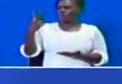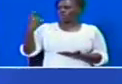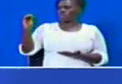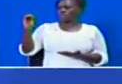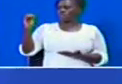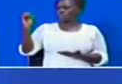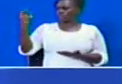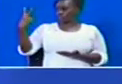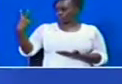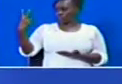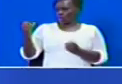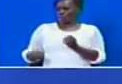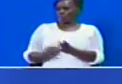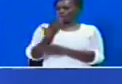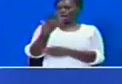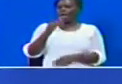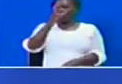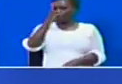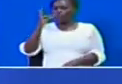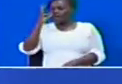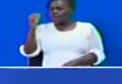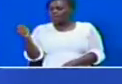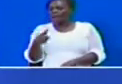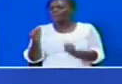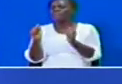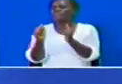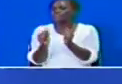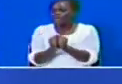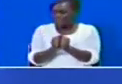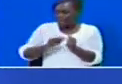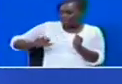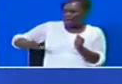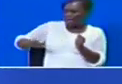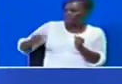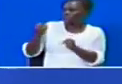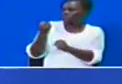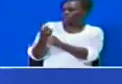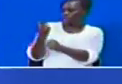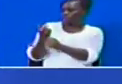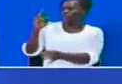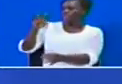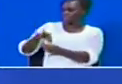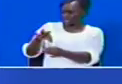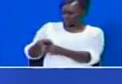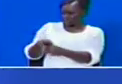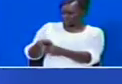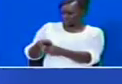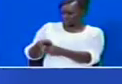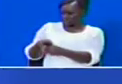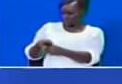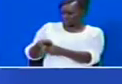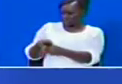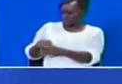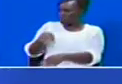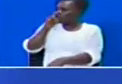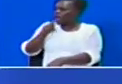2002 tulizindua mzee Kibaki mwezi wa 10, kura ilikuwa mwezi wa 12, na tulipatia KANU wakati